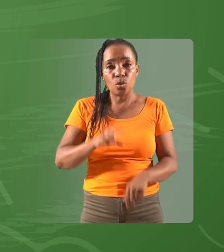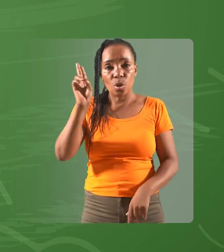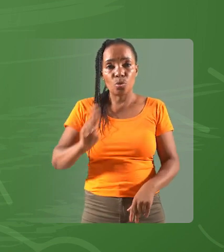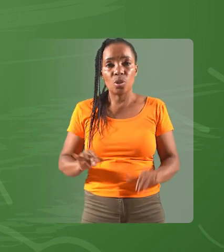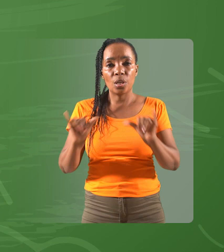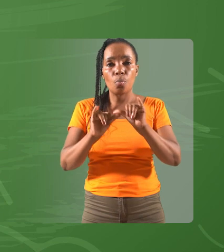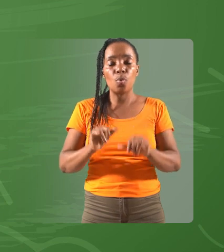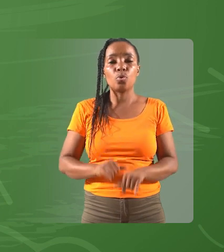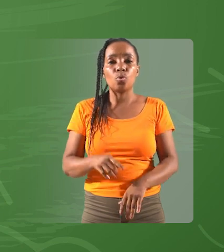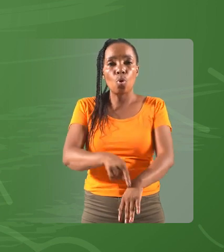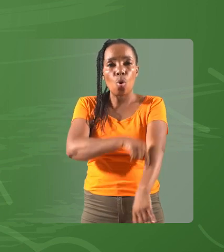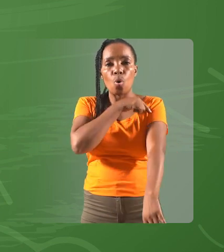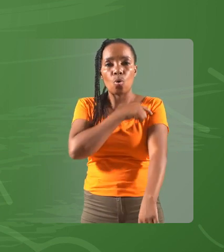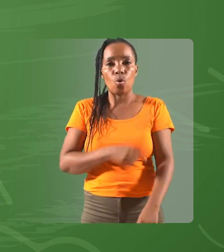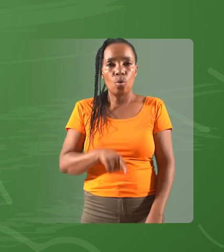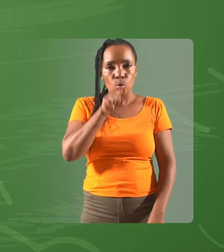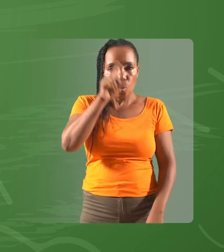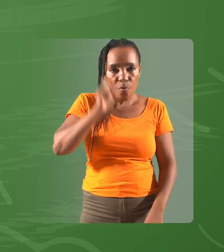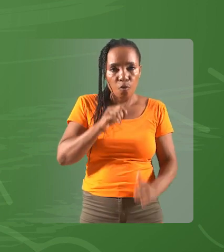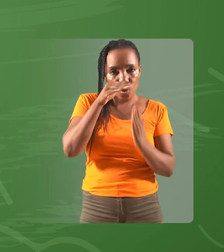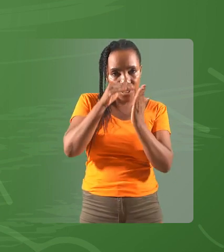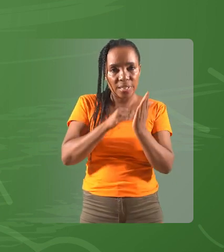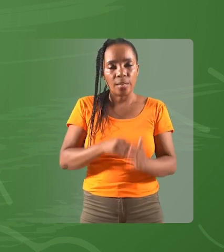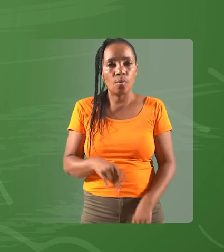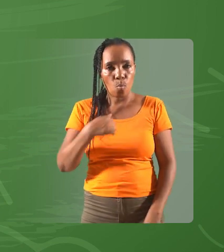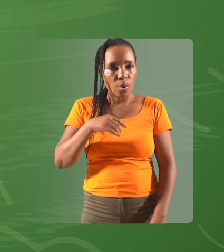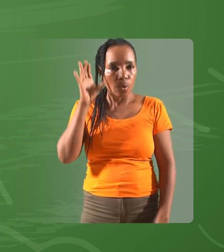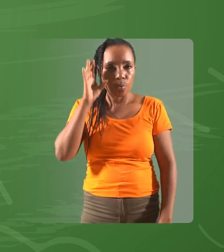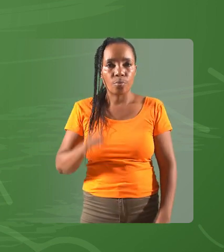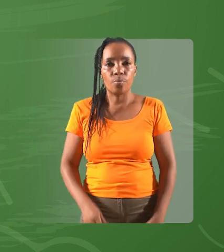Alors, citez-moi les unités de mesure de longueur.